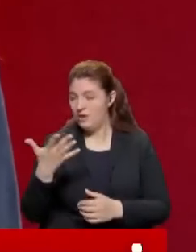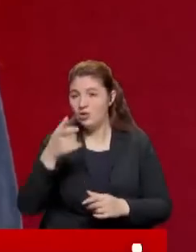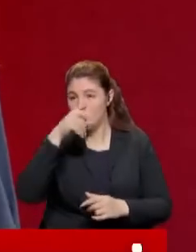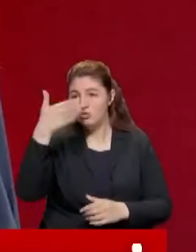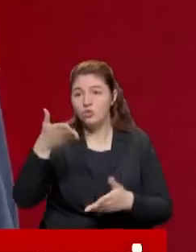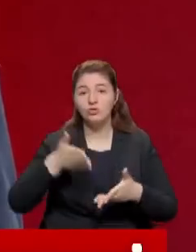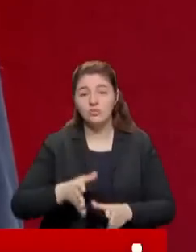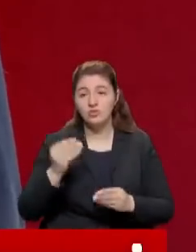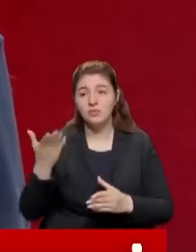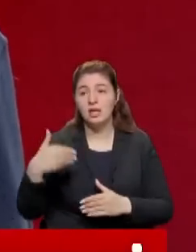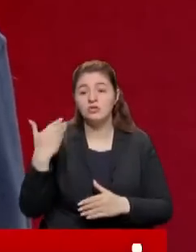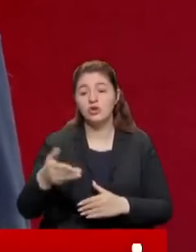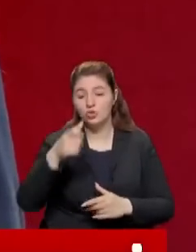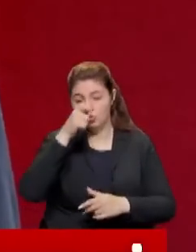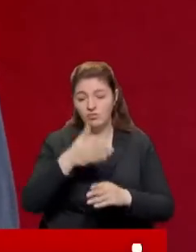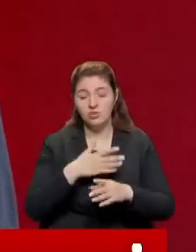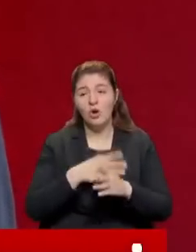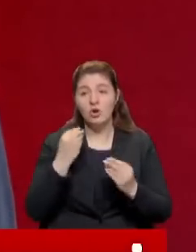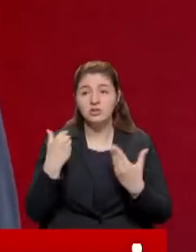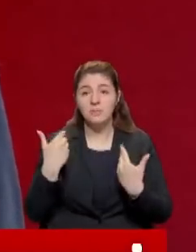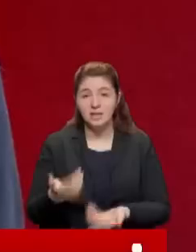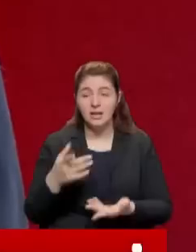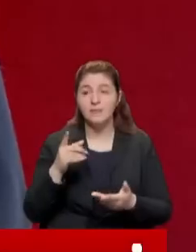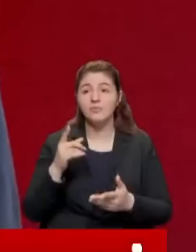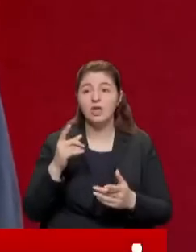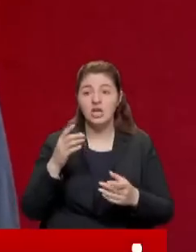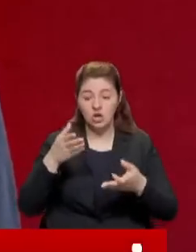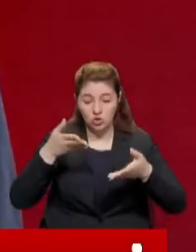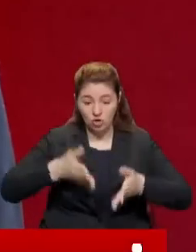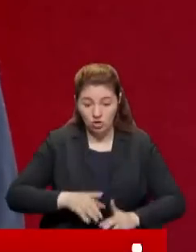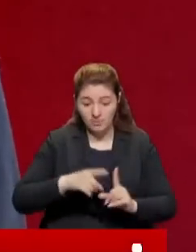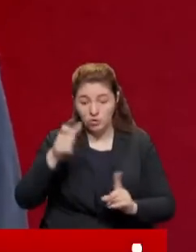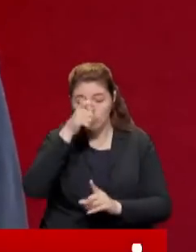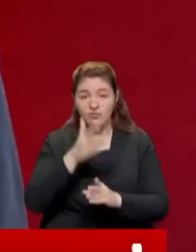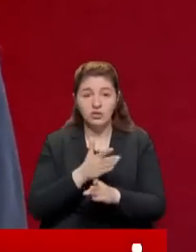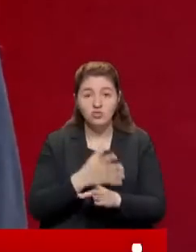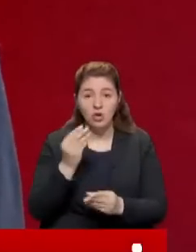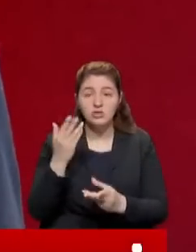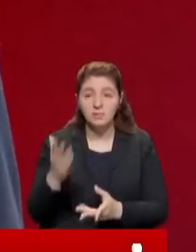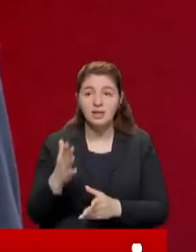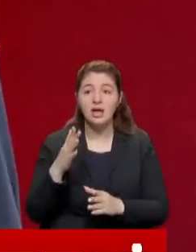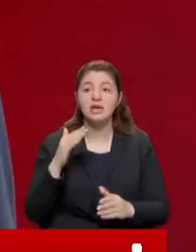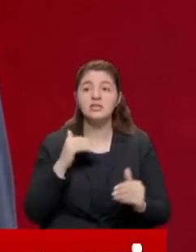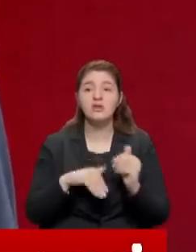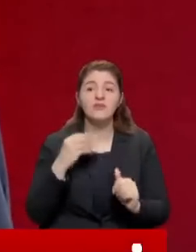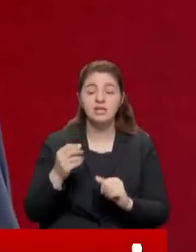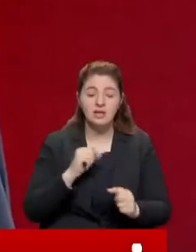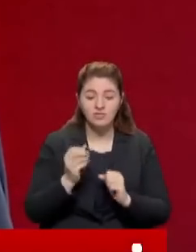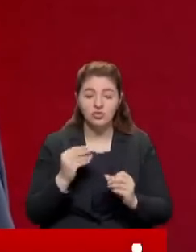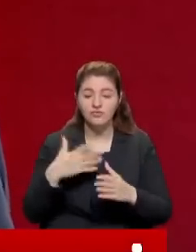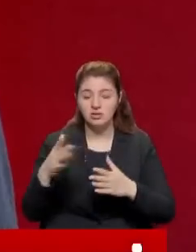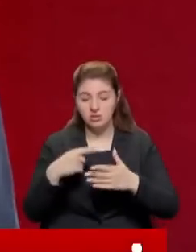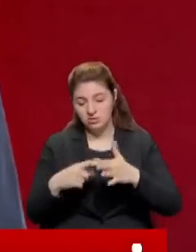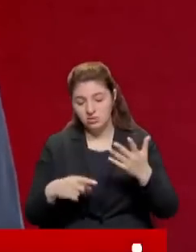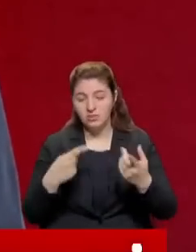dışında doğmuş da olsa, sonradan Türk vatandaşı da olsa, doğuştan itibaren Türk vatandaşı da olsa seçmen davranışının birçok başka